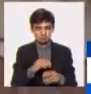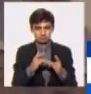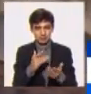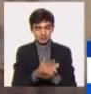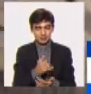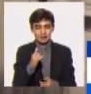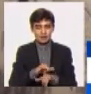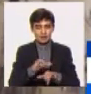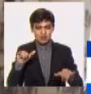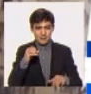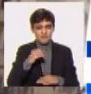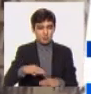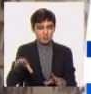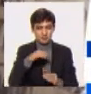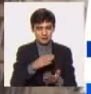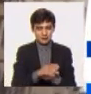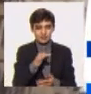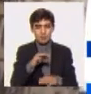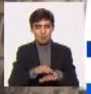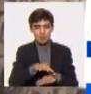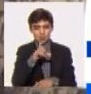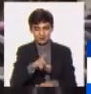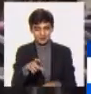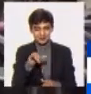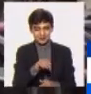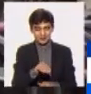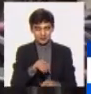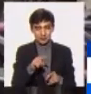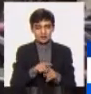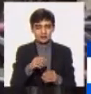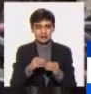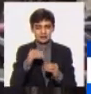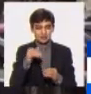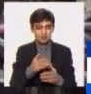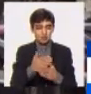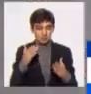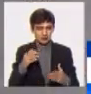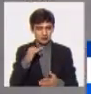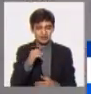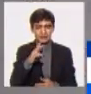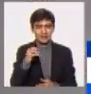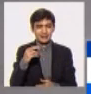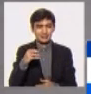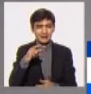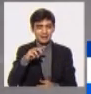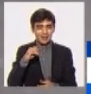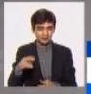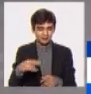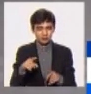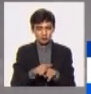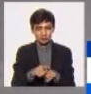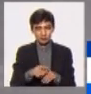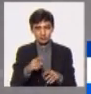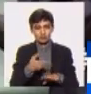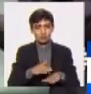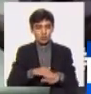зараженных наблюдается по всей Европе. Количество заболевших исчисляется десятками тысяч. В Нидерландах по сравнению с соседними странами ситуация не